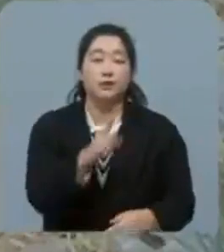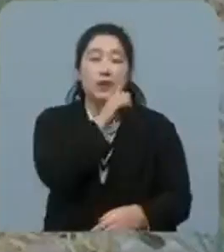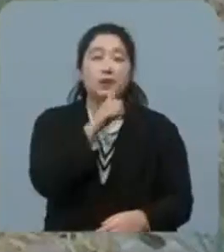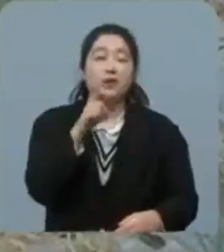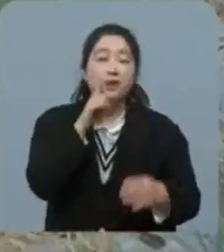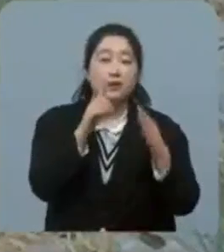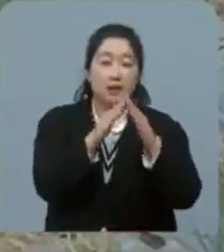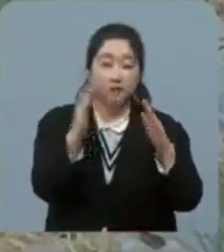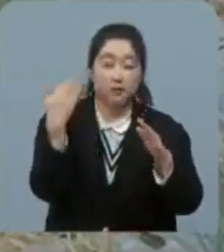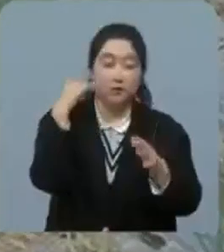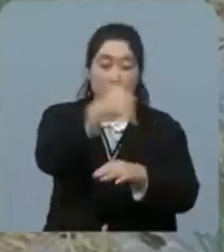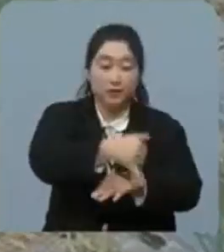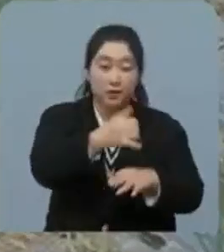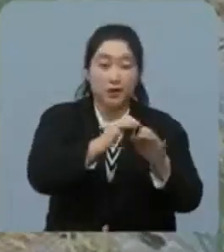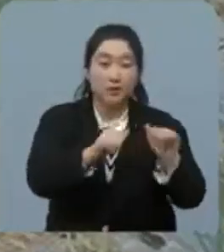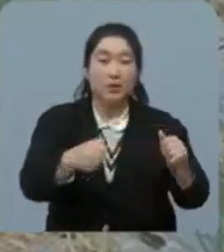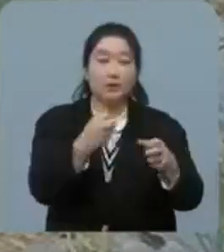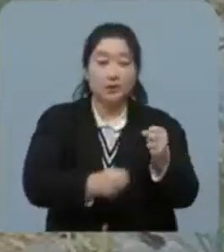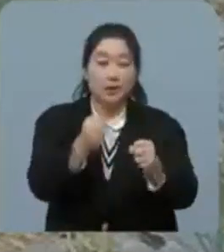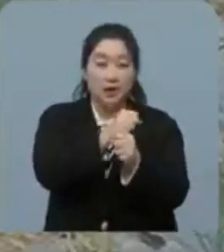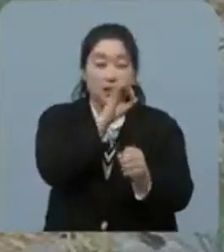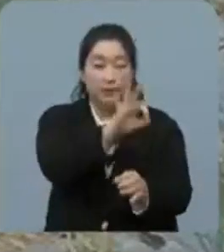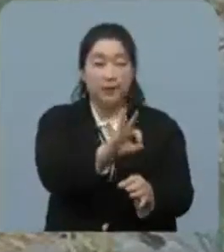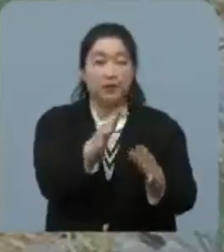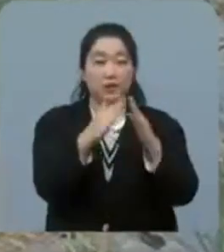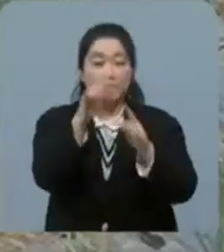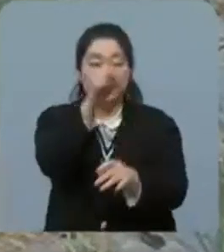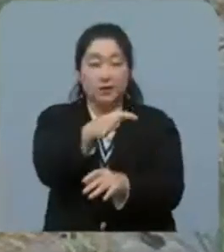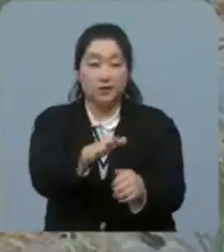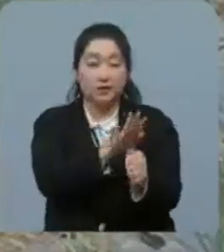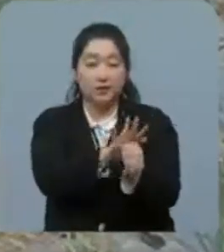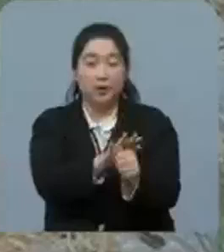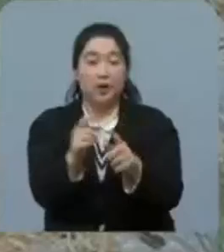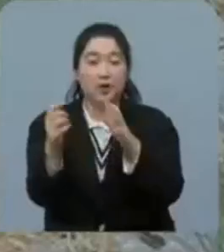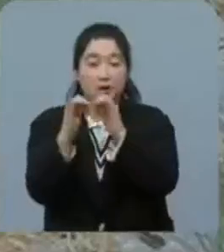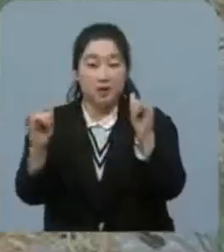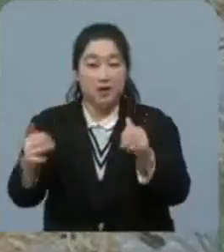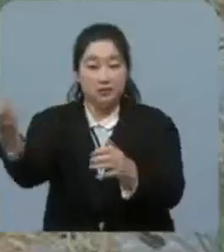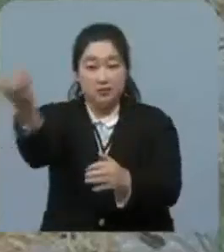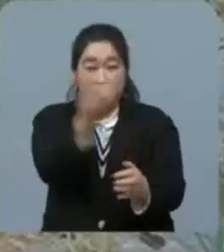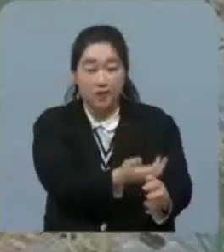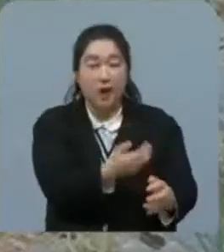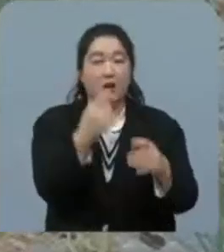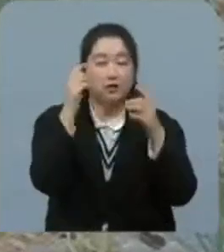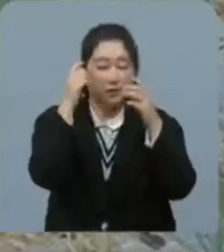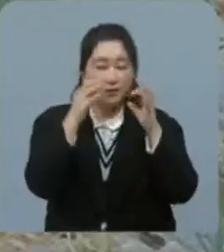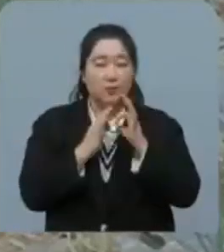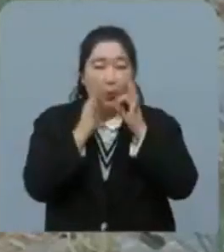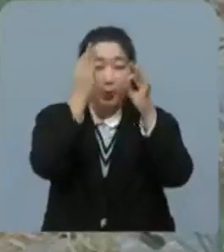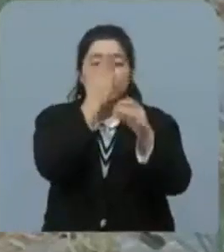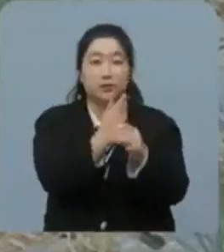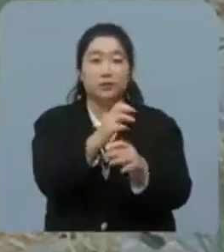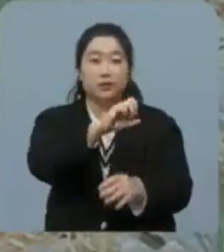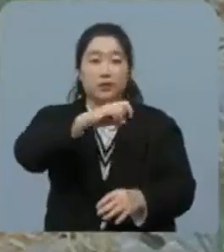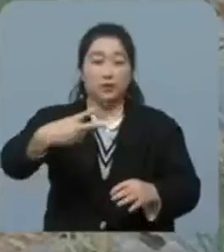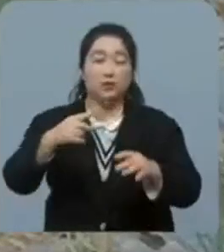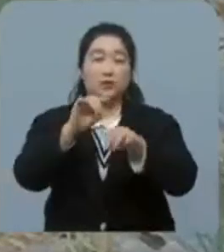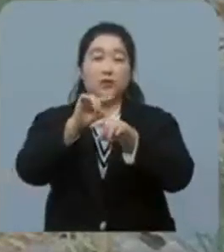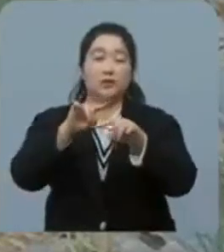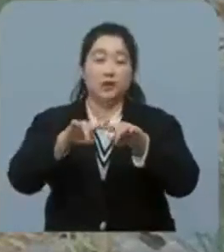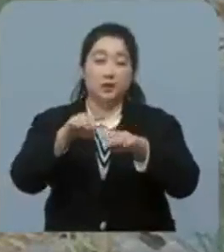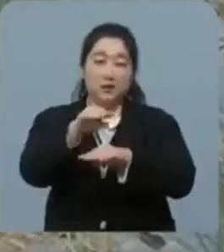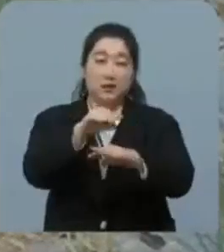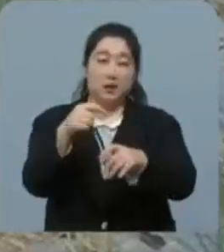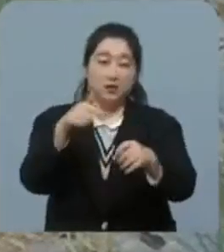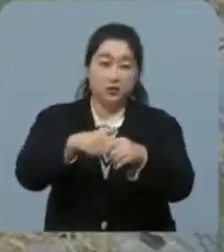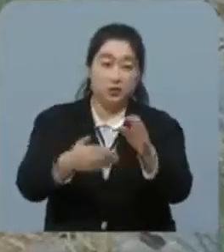괴산군이 귀농인의 창업 비용과 주택 구입 자금을 지원하며 인구 유입에 만전을 기하고 있습니다. 또 영동군의 전기차 충전